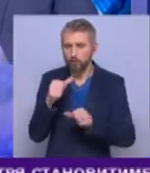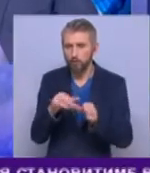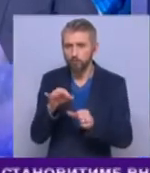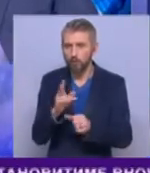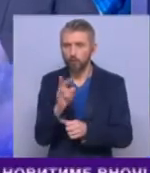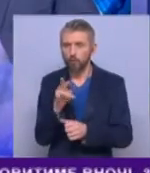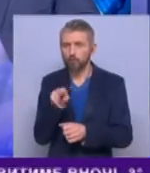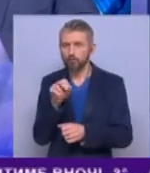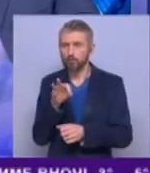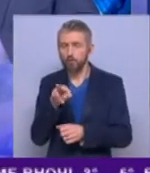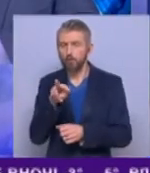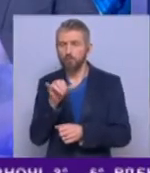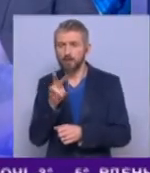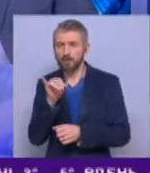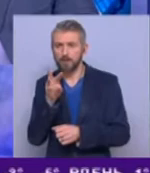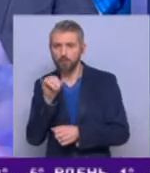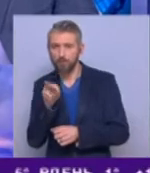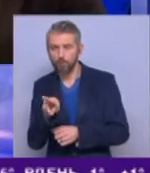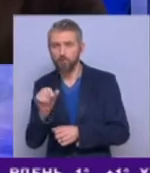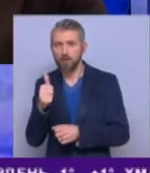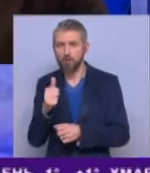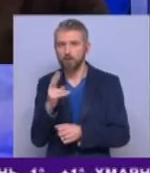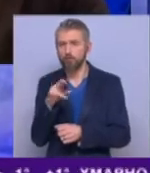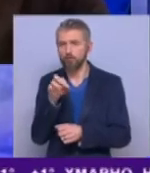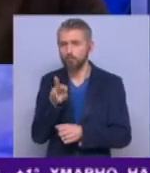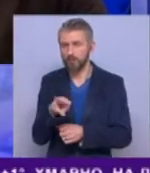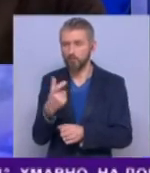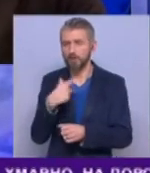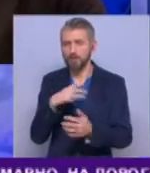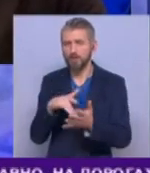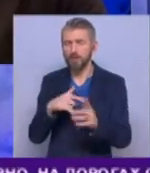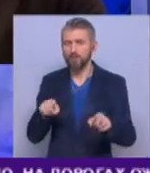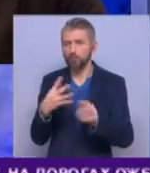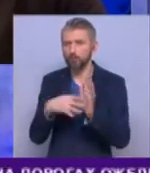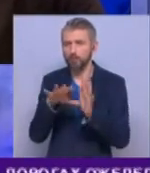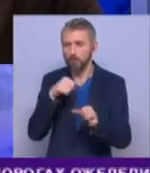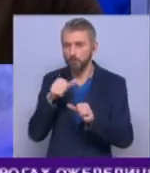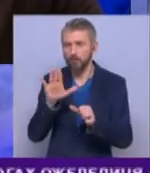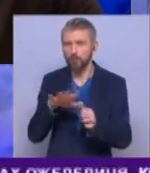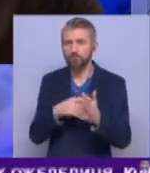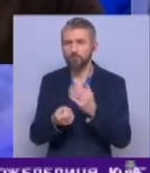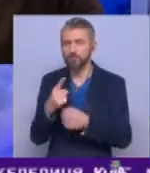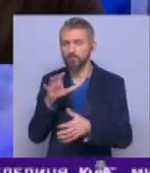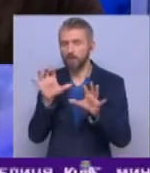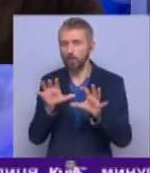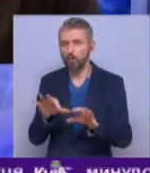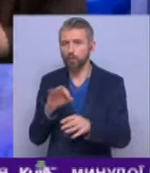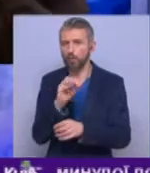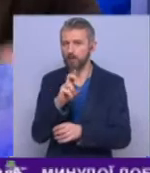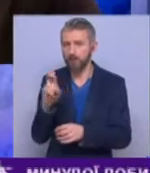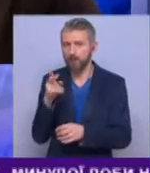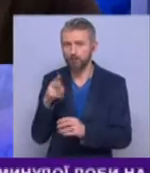кондомініум. Перший кондомініум у себе в місті я створив в 95-му році. Потім вийшов закон про ОСББ